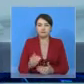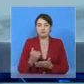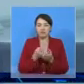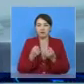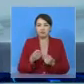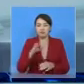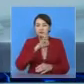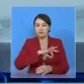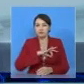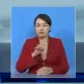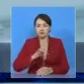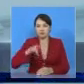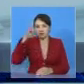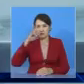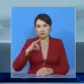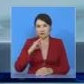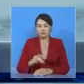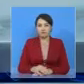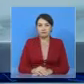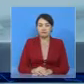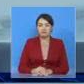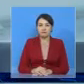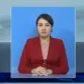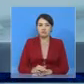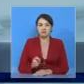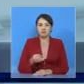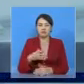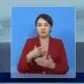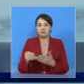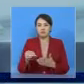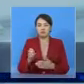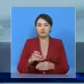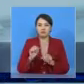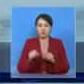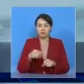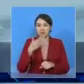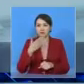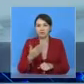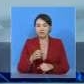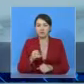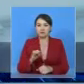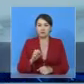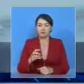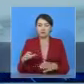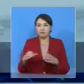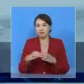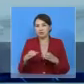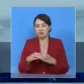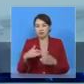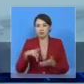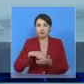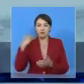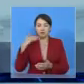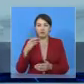к использованию в Республике Казахстан. Для приобретения инсектицидов можно обратиться в лицензированные предприятия города Актобе